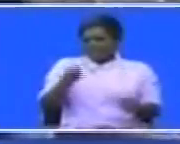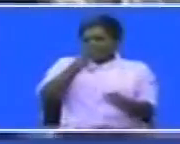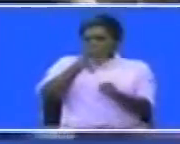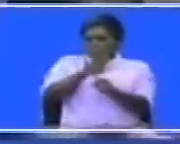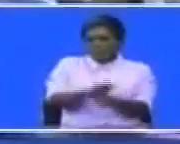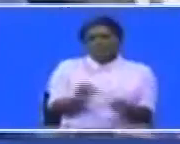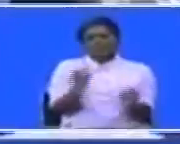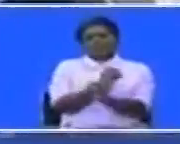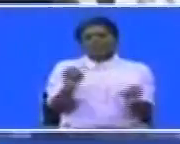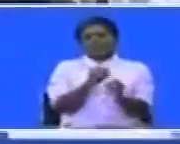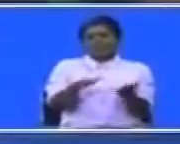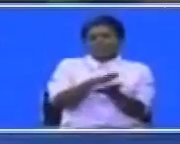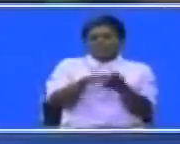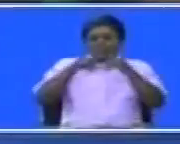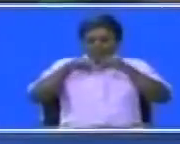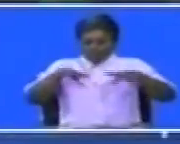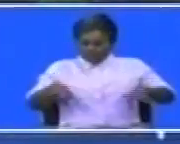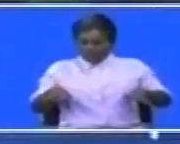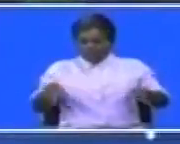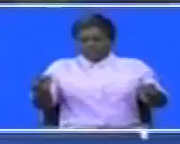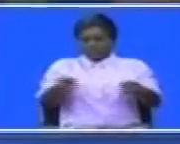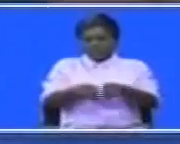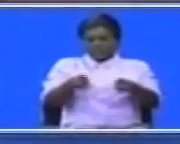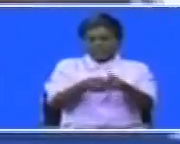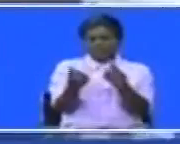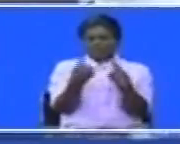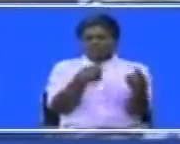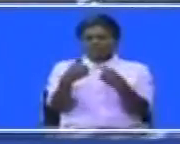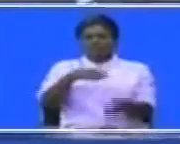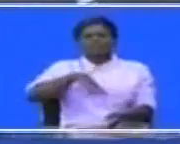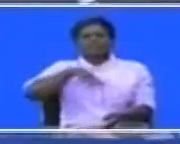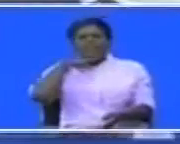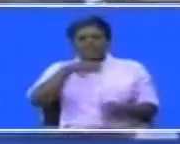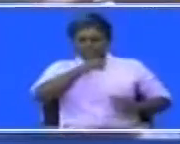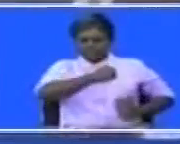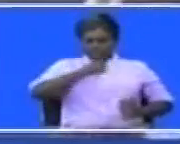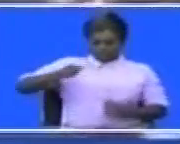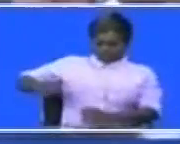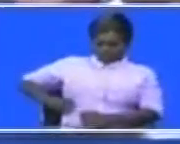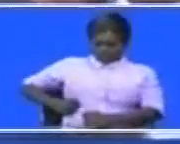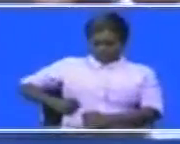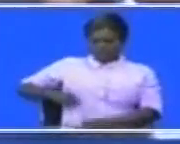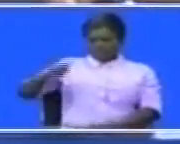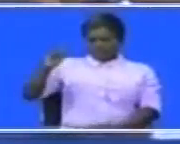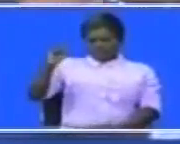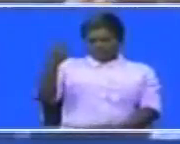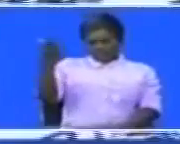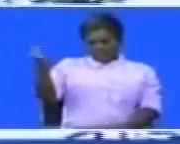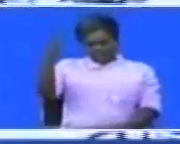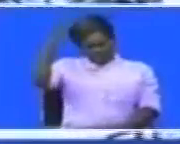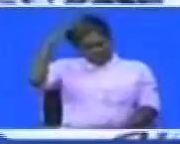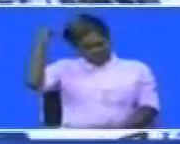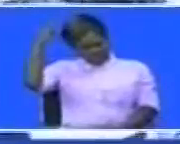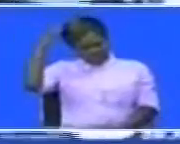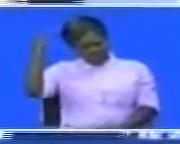mahitaji yao kimsingi kama vile ugatuzi, mbali na kuzungumzia vifo vya wanajeshi wa Kenya waliouawa huko Somalia.